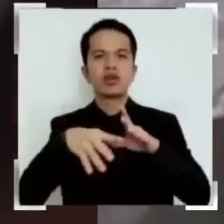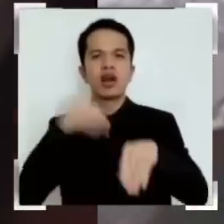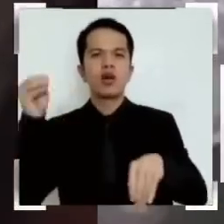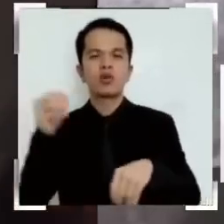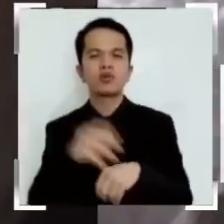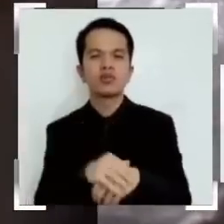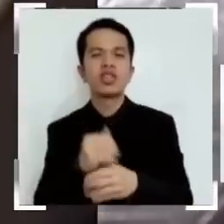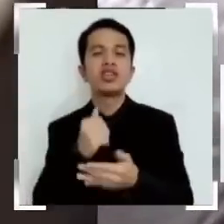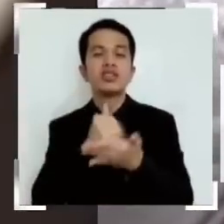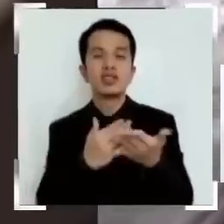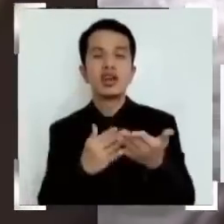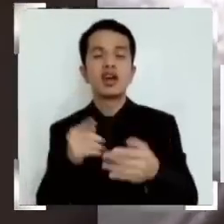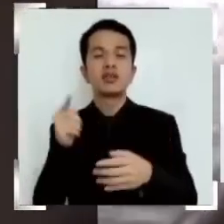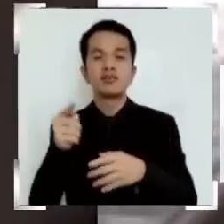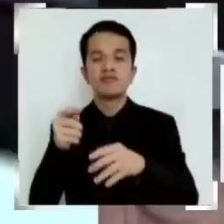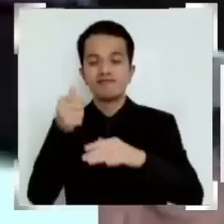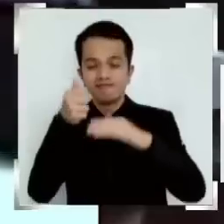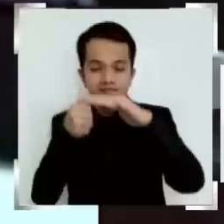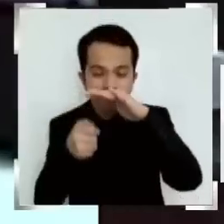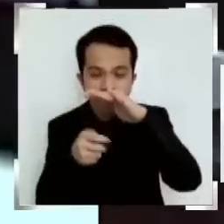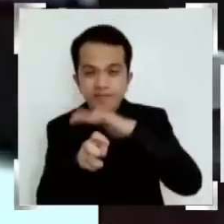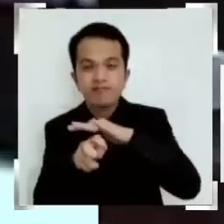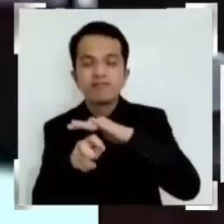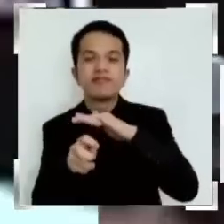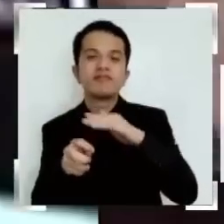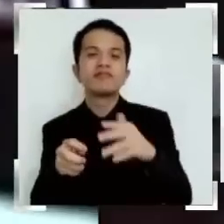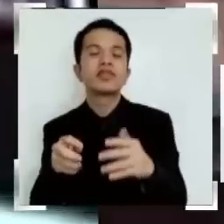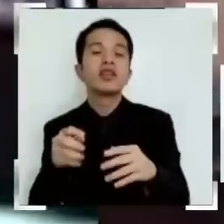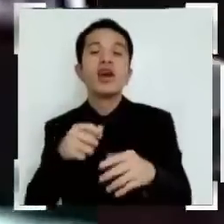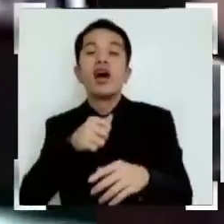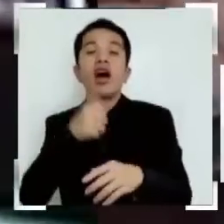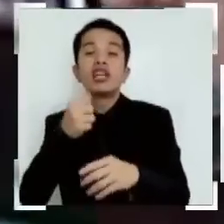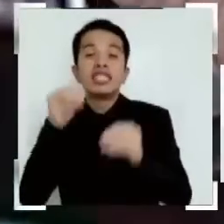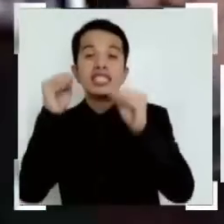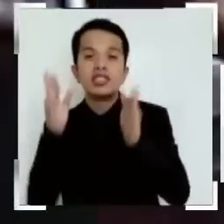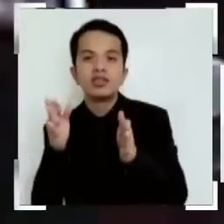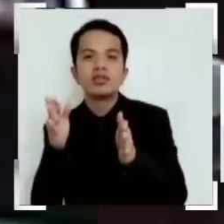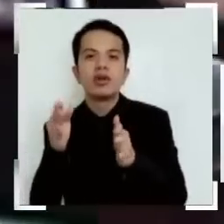ilalim ng lamesa. Habang ang teacher naman po namin ay sumisikaw na